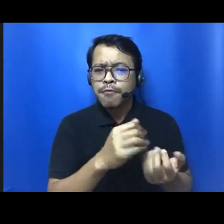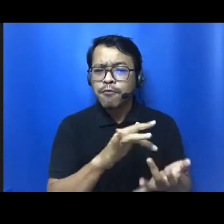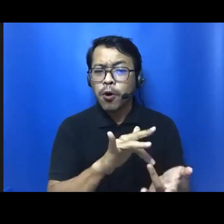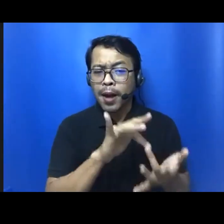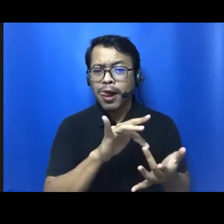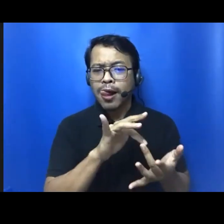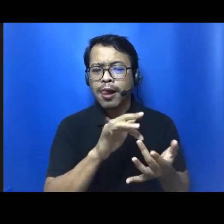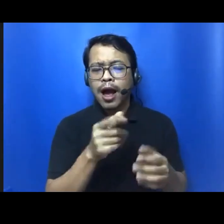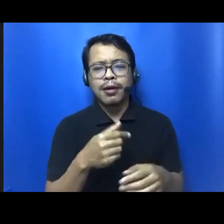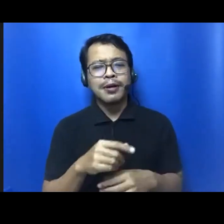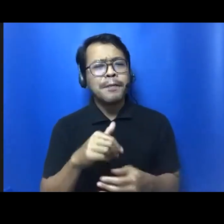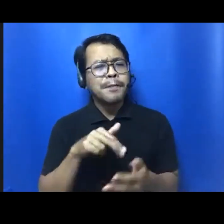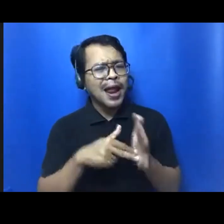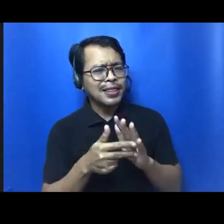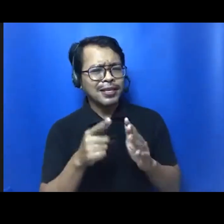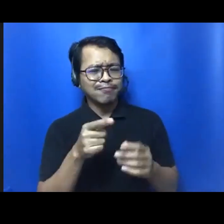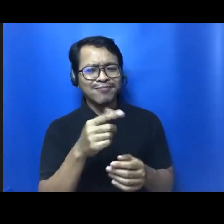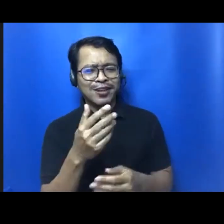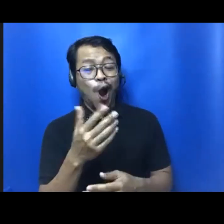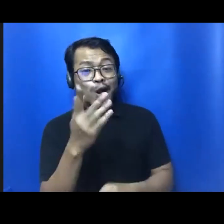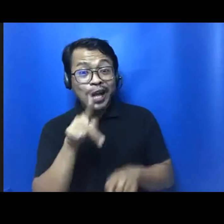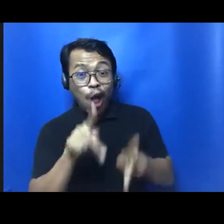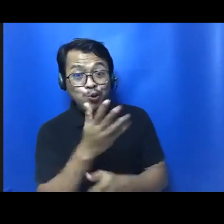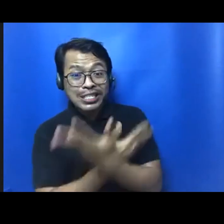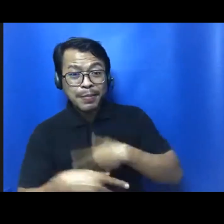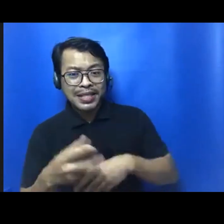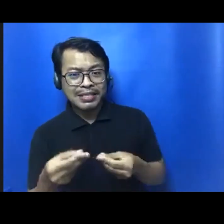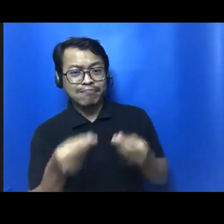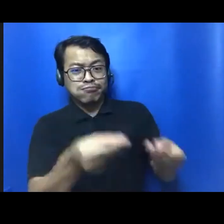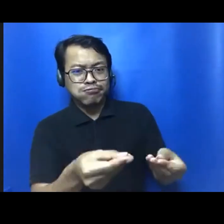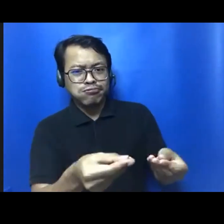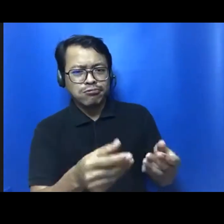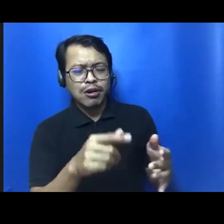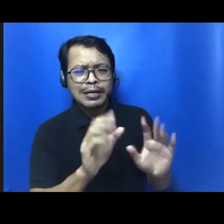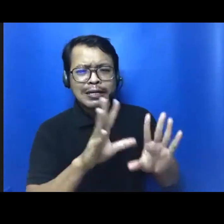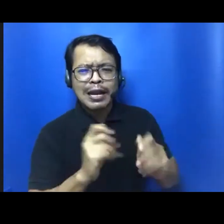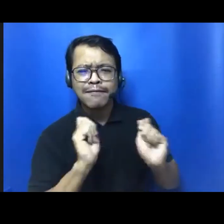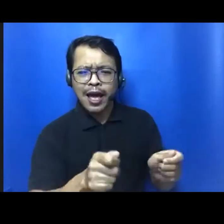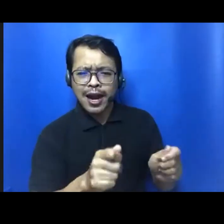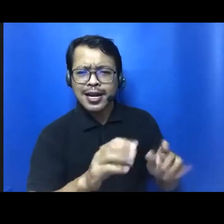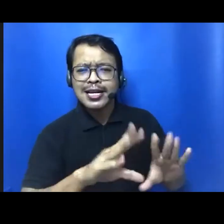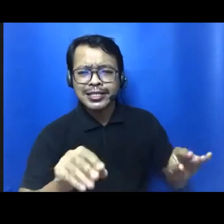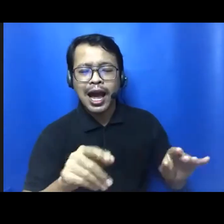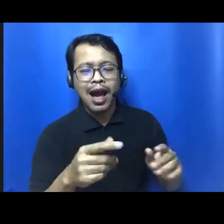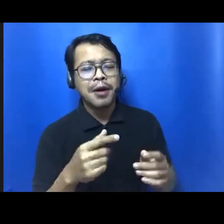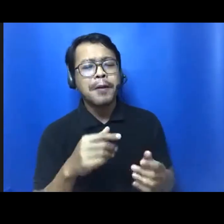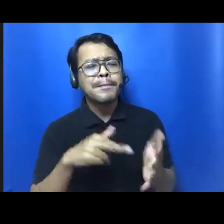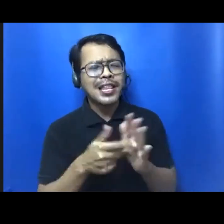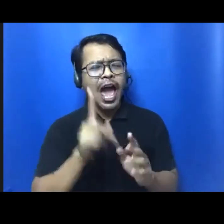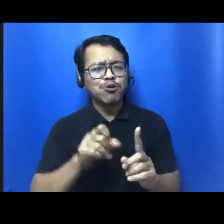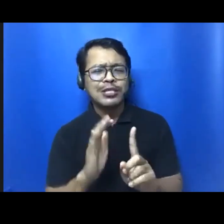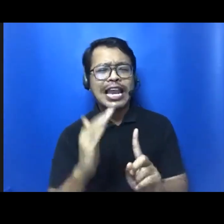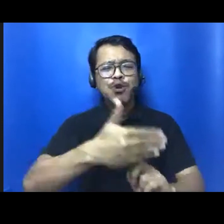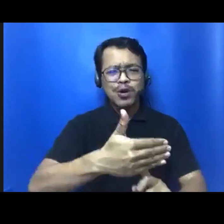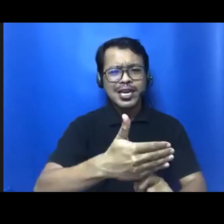memberikan perlindungan kepada mereka, mengawasi bagaimana perlindungan terhadap adik-adik kita yang bekerja di